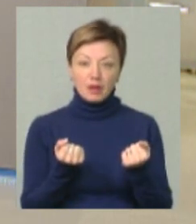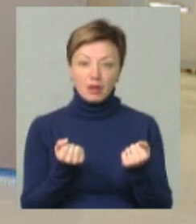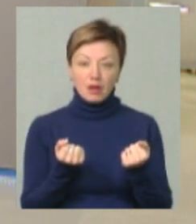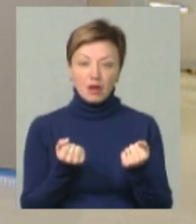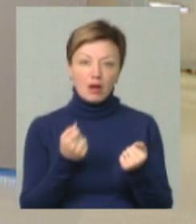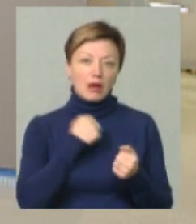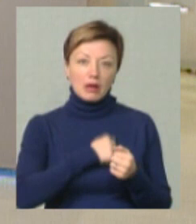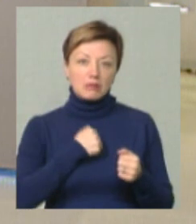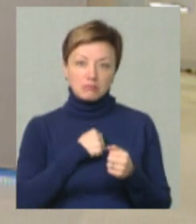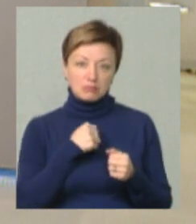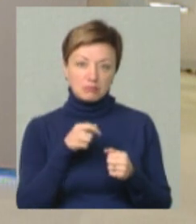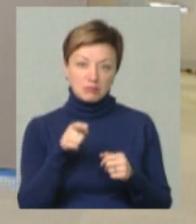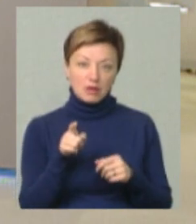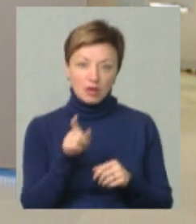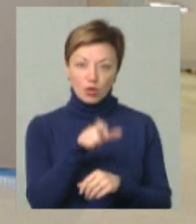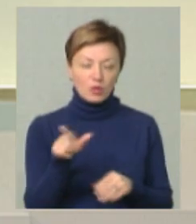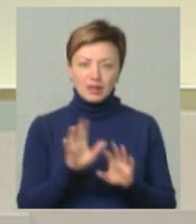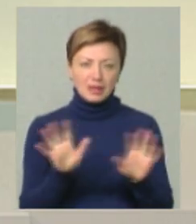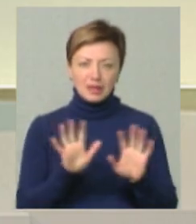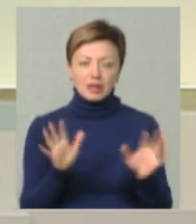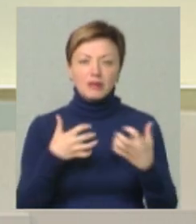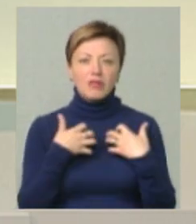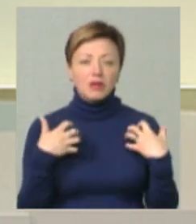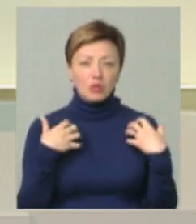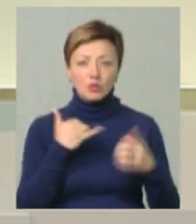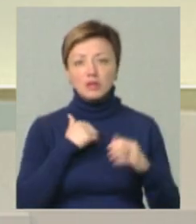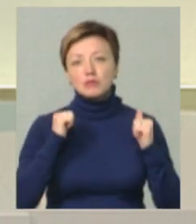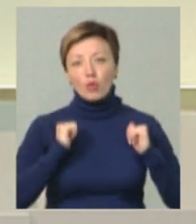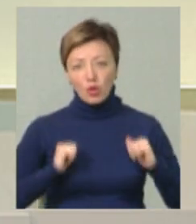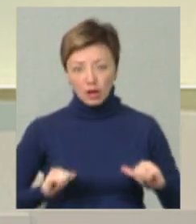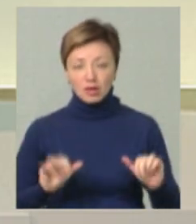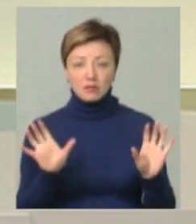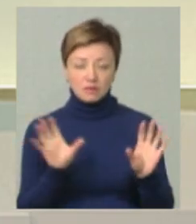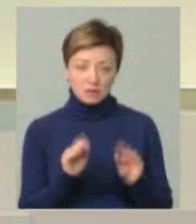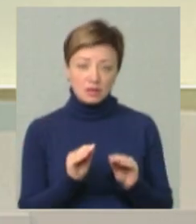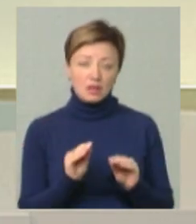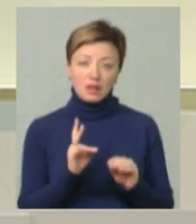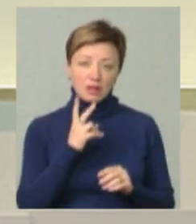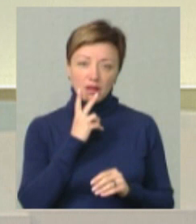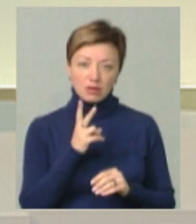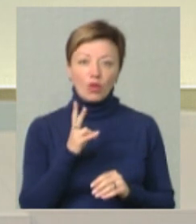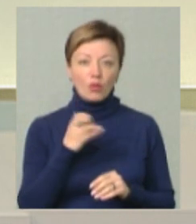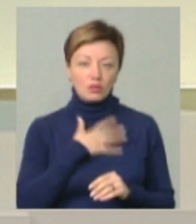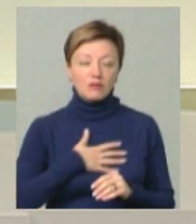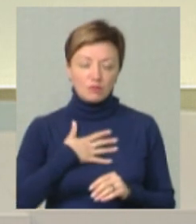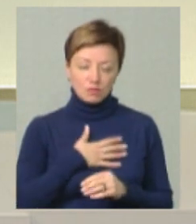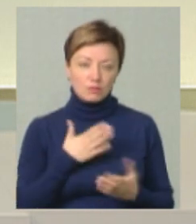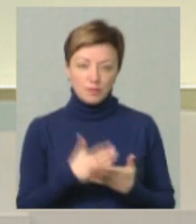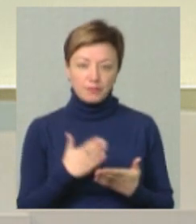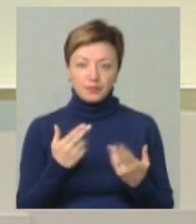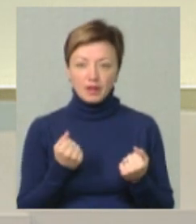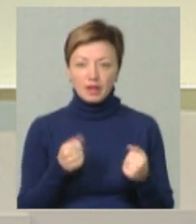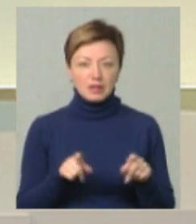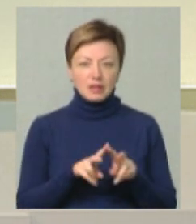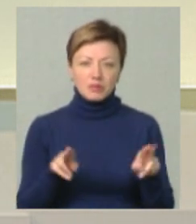вони агресії до відвідувачів, ці тварини? Ні, тварини в нас спокійні, все, не зважаючи. Але тривожні. Да, тривожні, да. Ну,